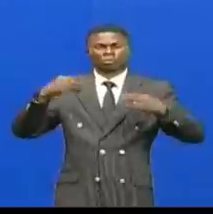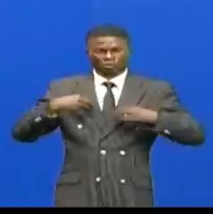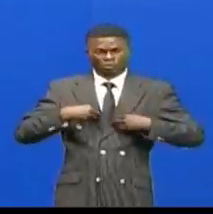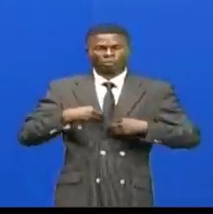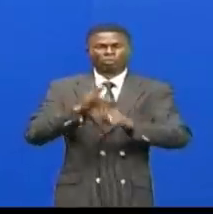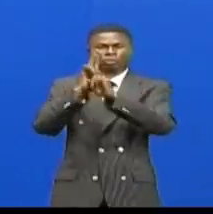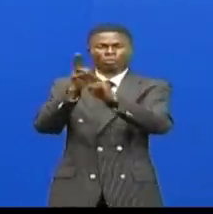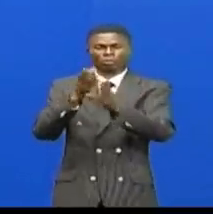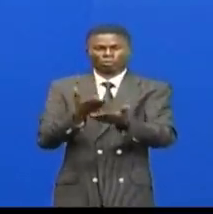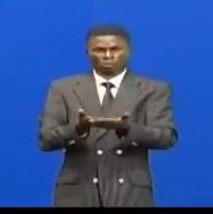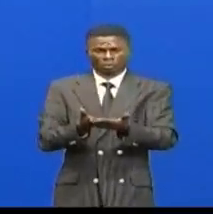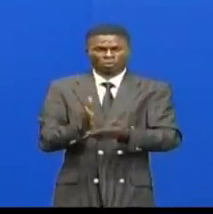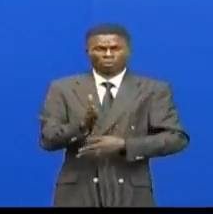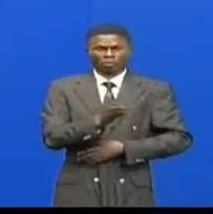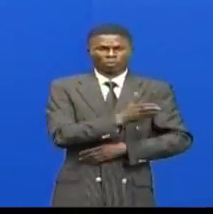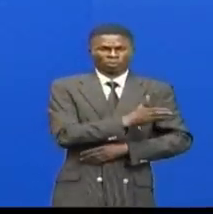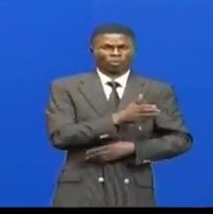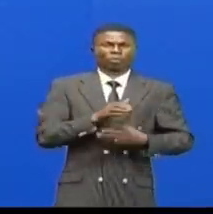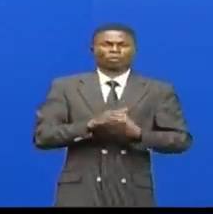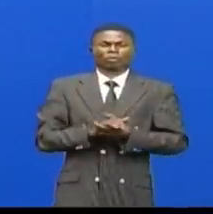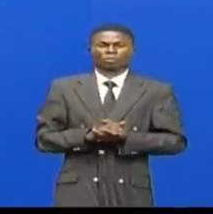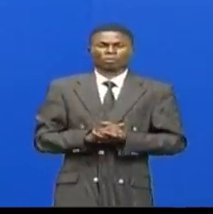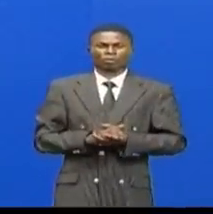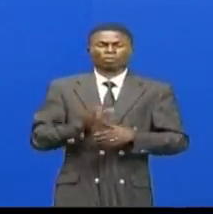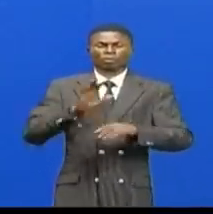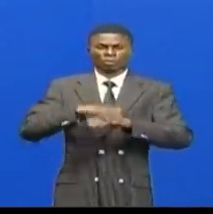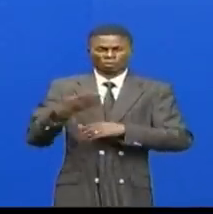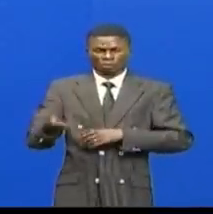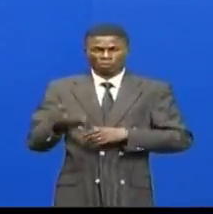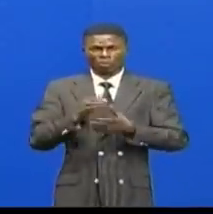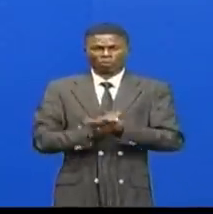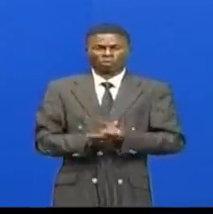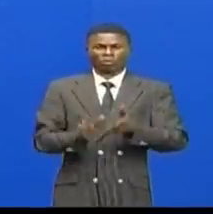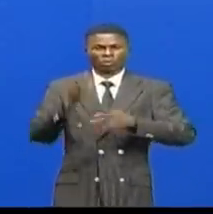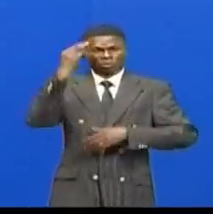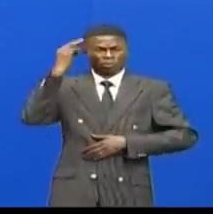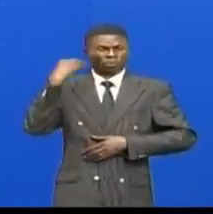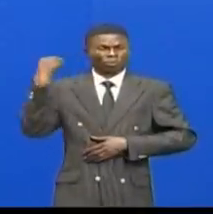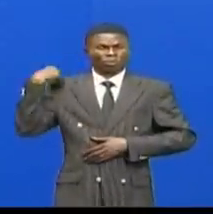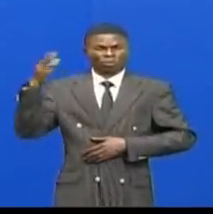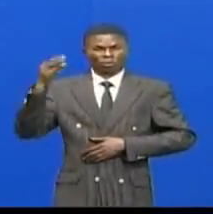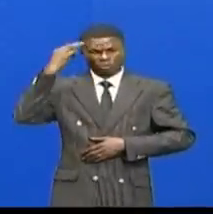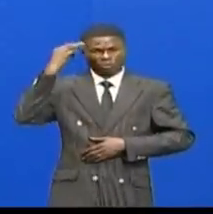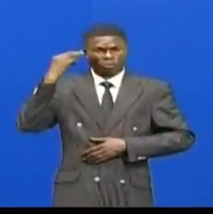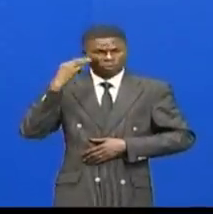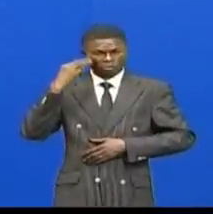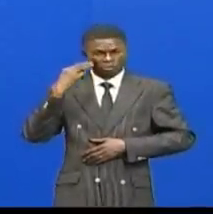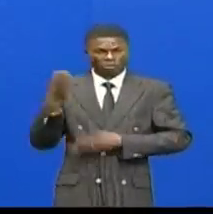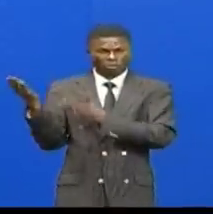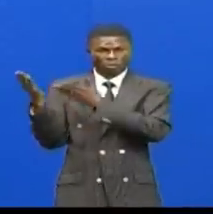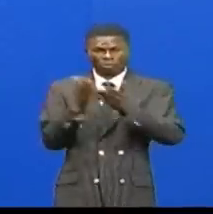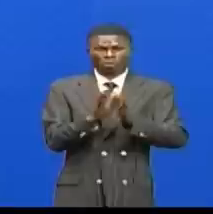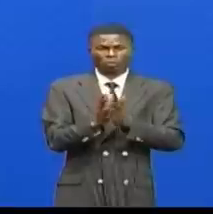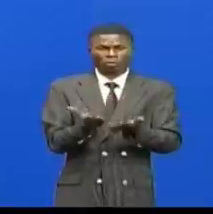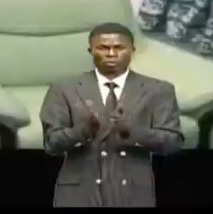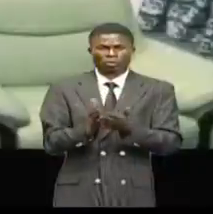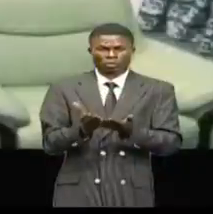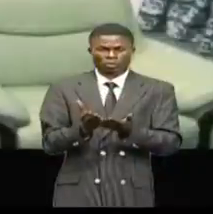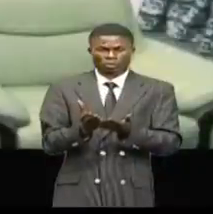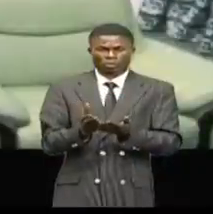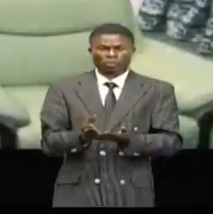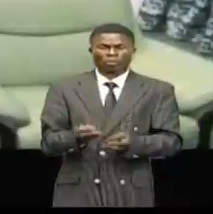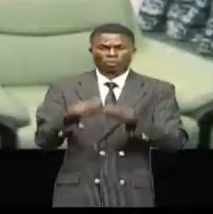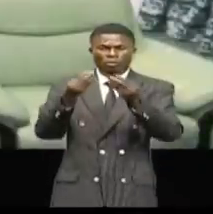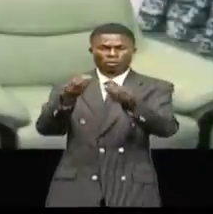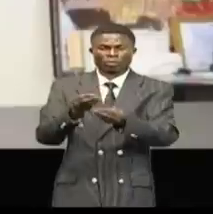ce rapport. À son tour, la ministre d'État, ministre du Portefeuille, a présenté